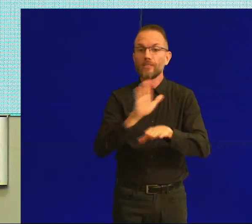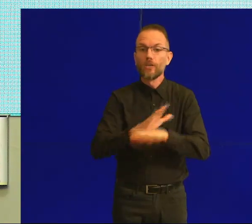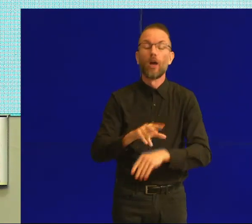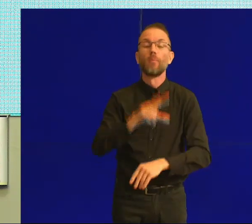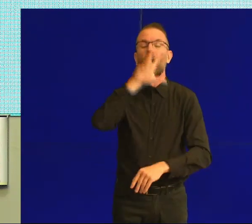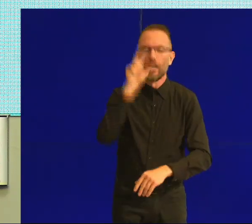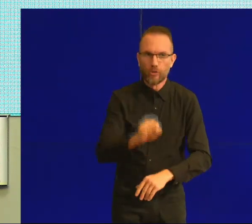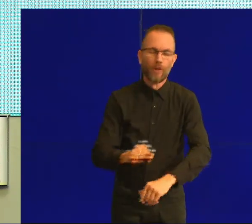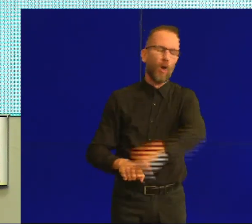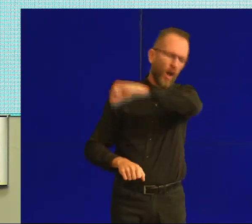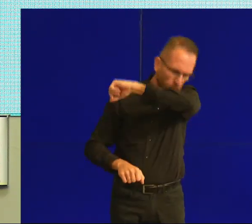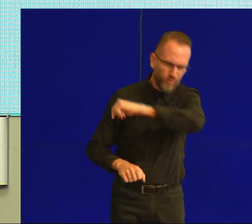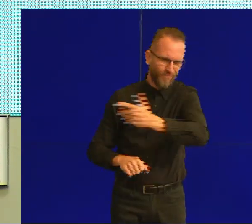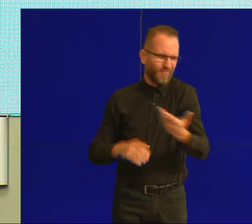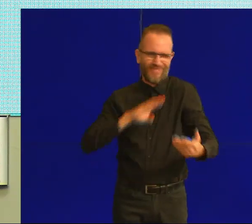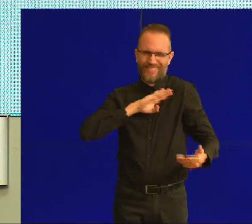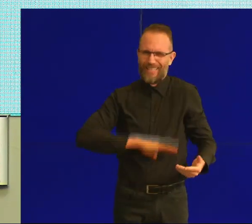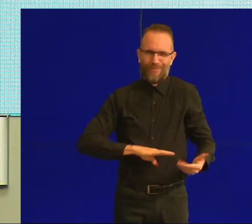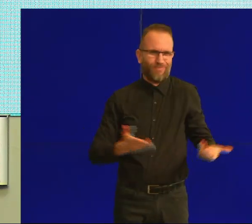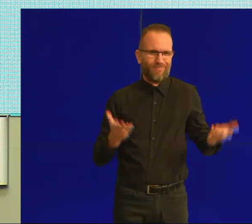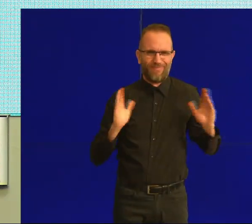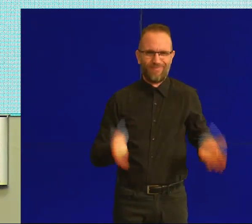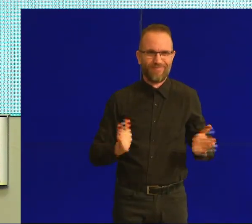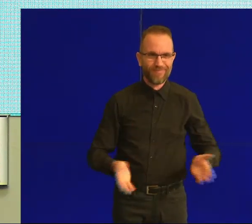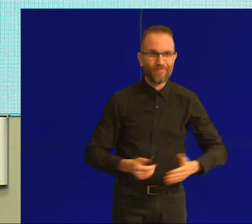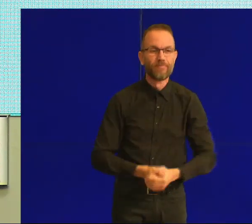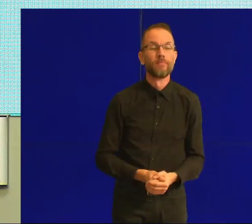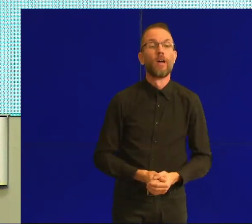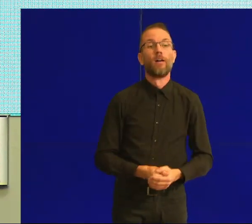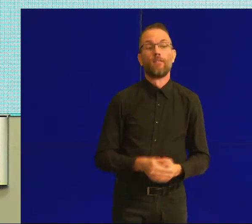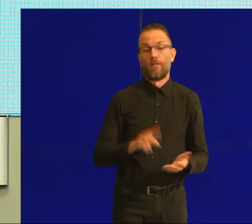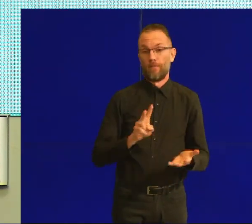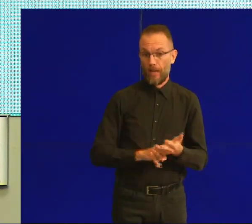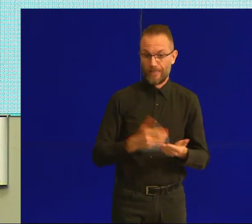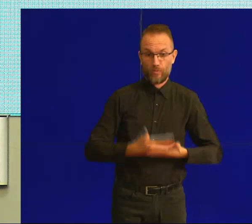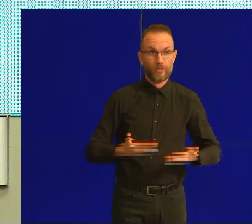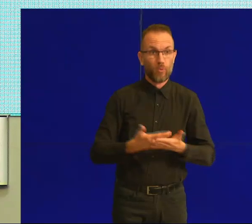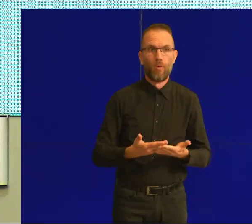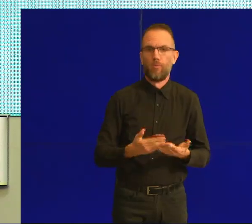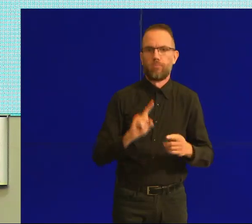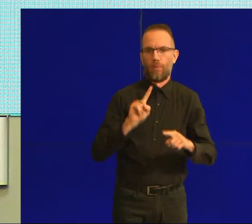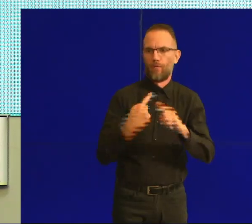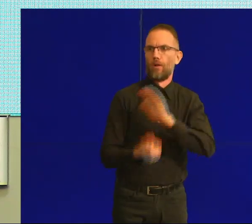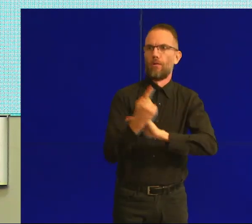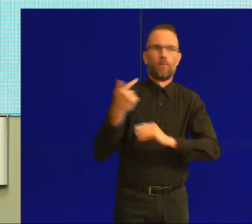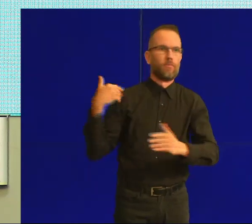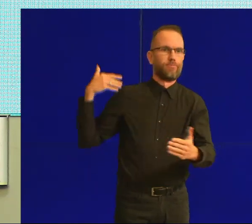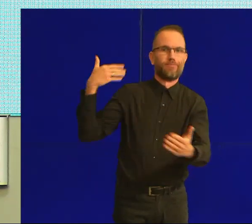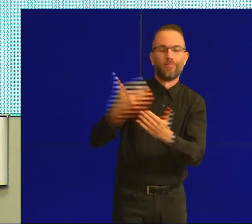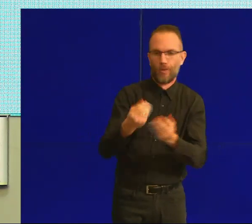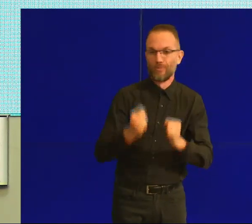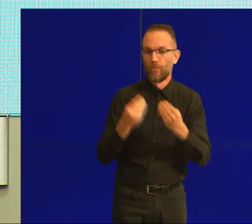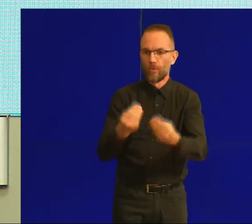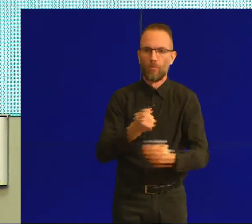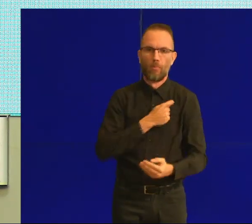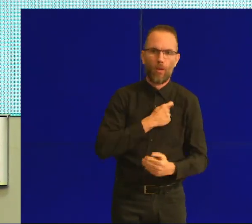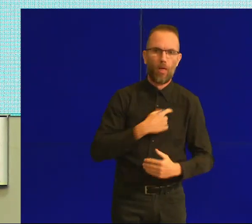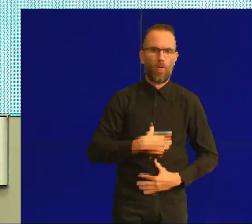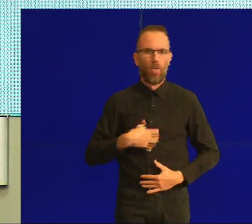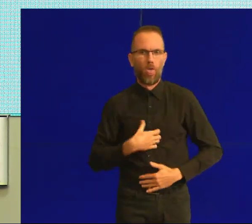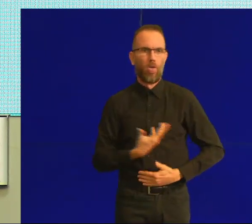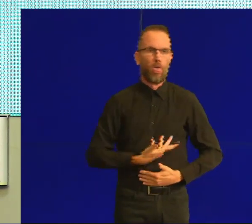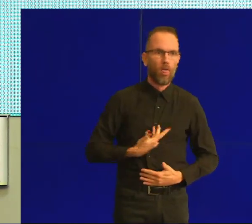inédite dans laquelle nous nous trouvons peut engendrer et on l'a entendu un peu d'angoissé ou d'incertitude et d'inquiétude de cette enquête il s'avère